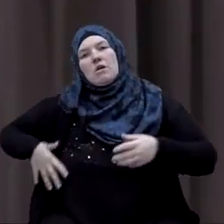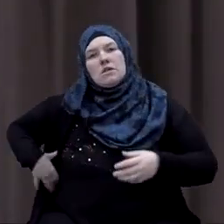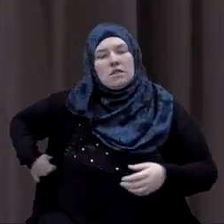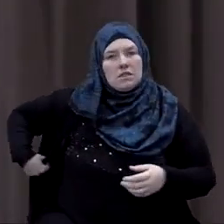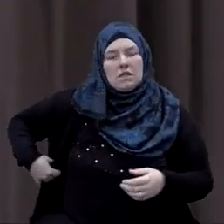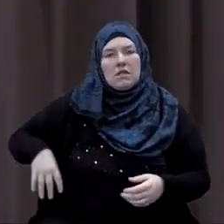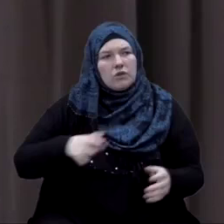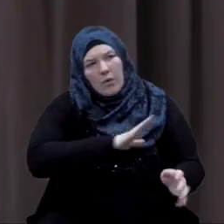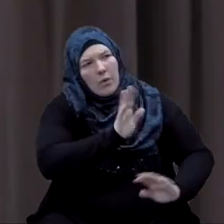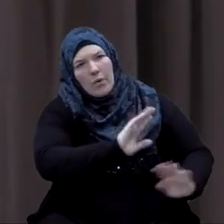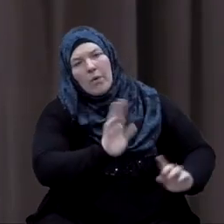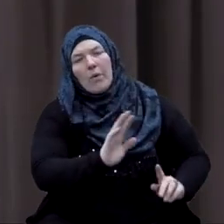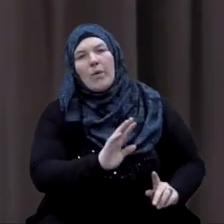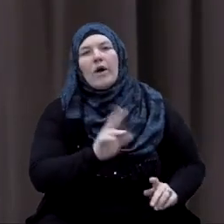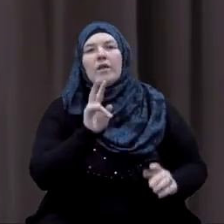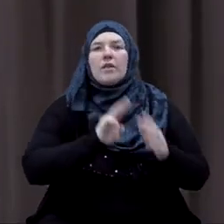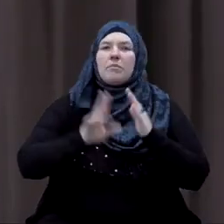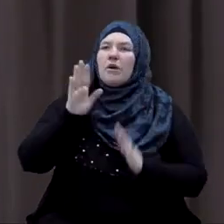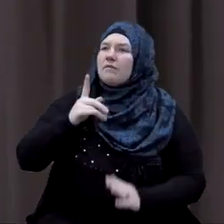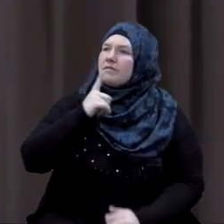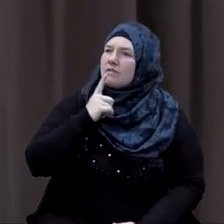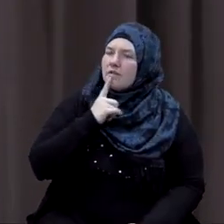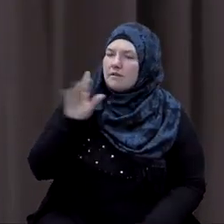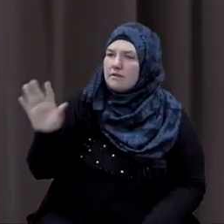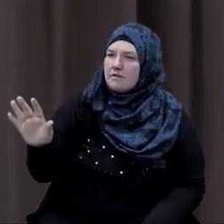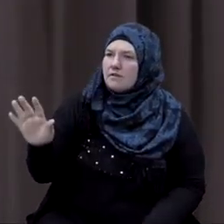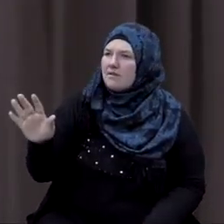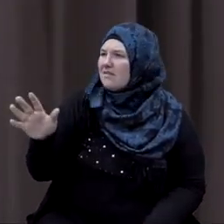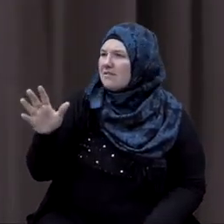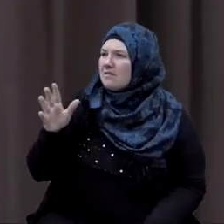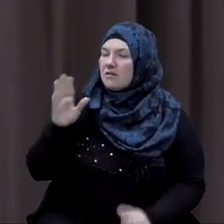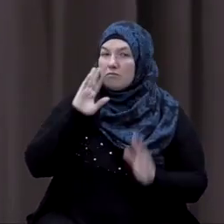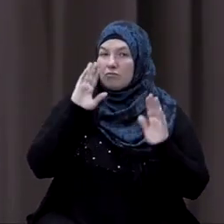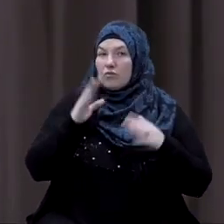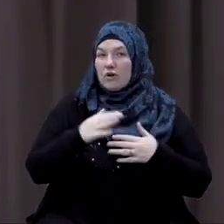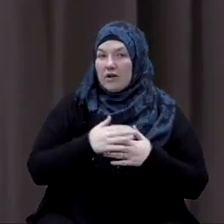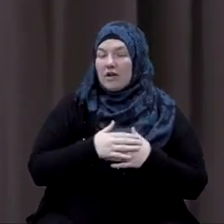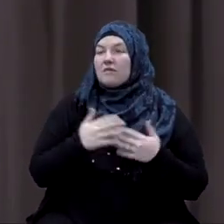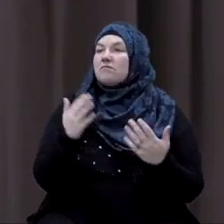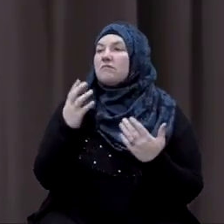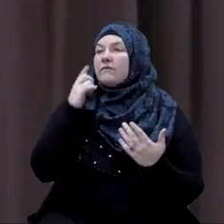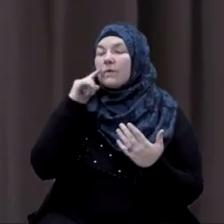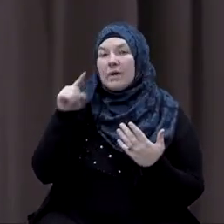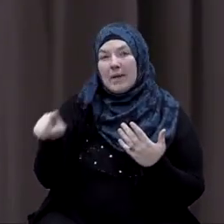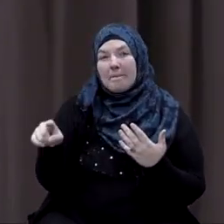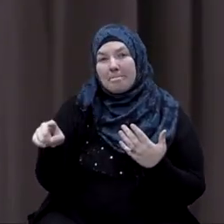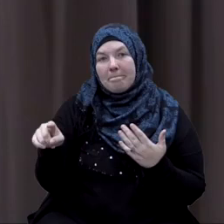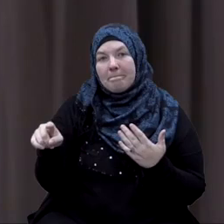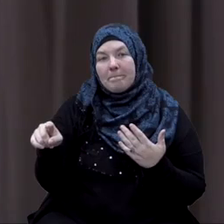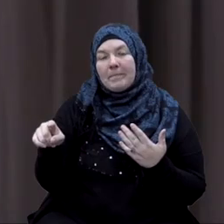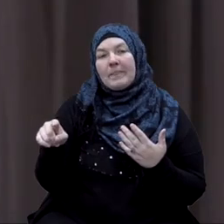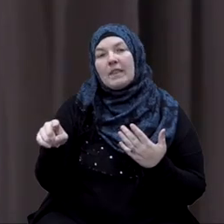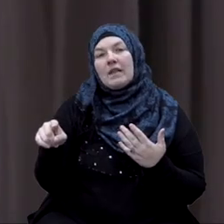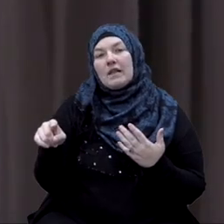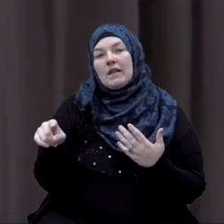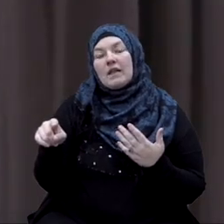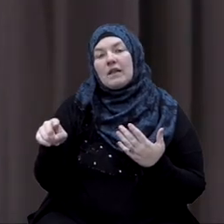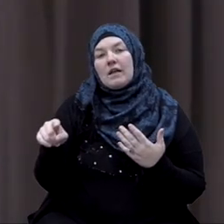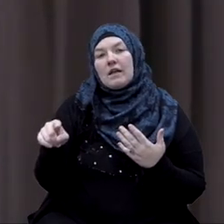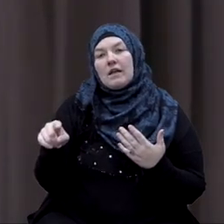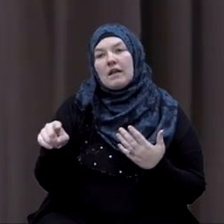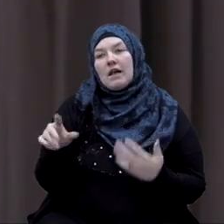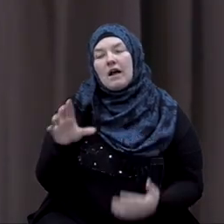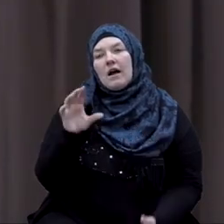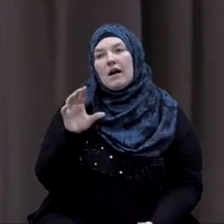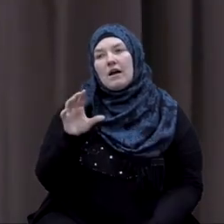Umar? And the Prophet ﷺ was praying for him or for Amr ibn